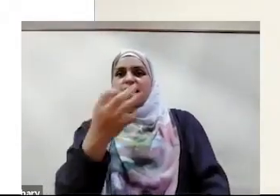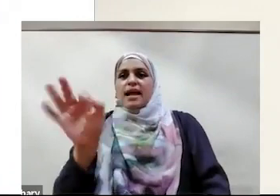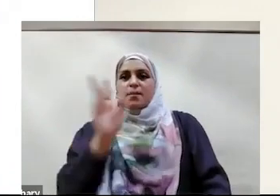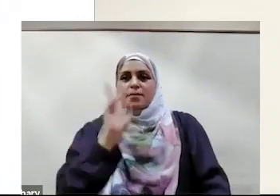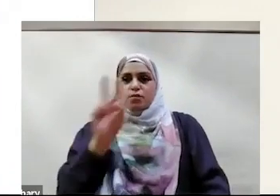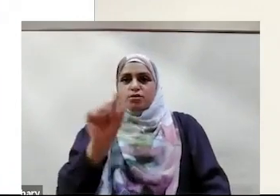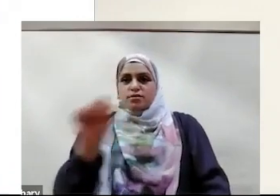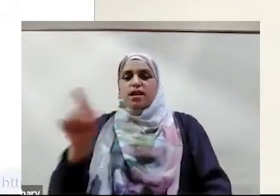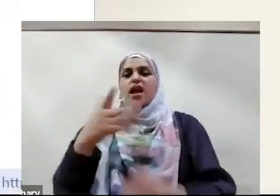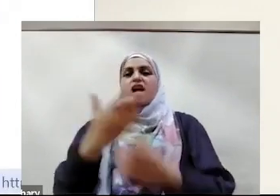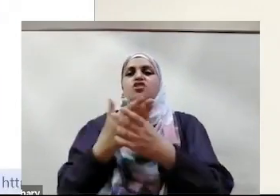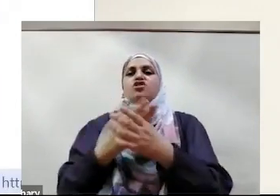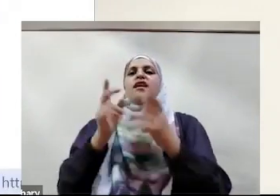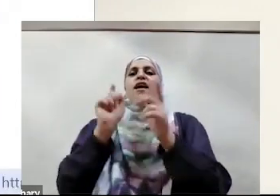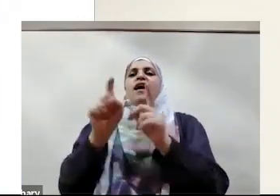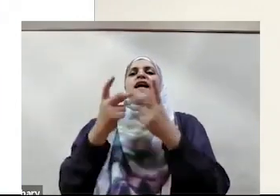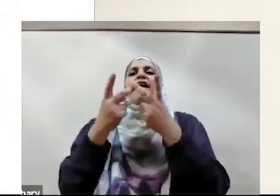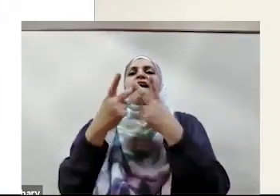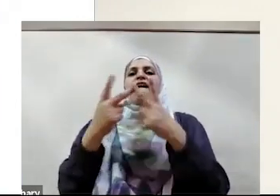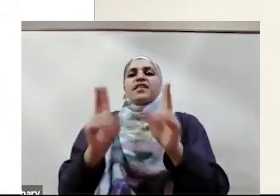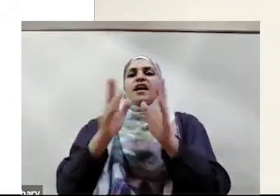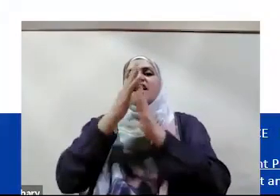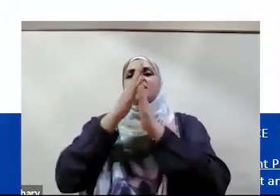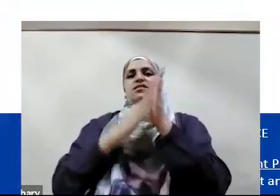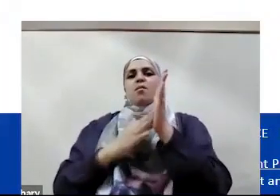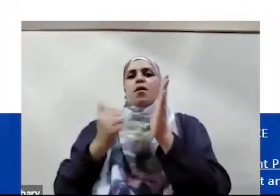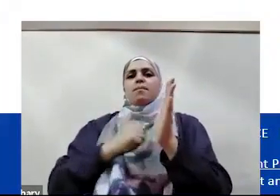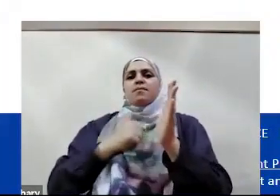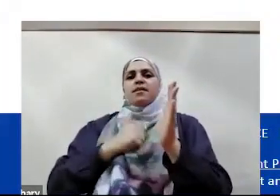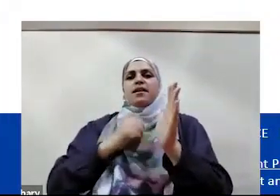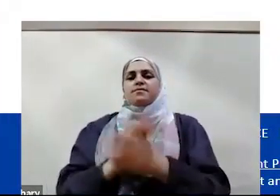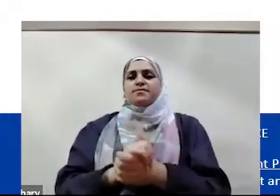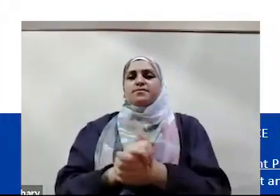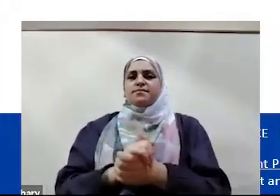عشان ابتدي الابليكيشن بتاعي.